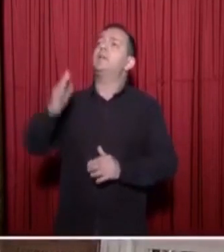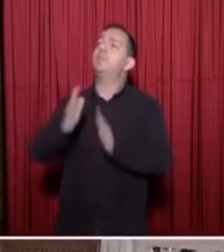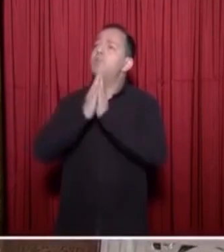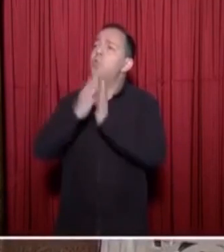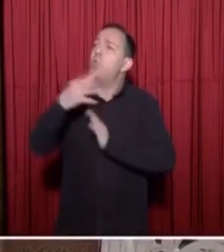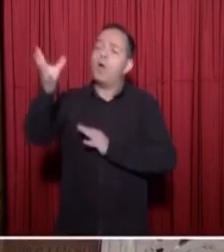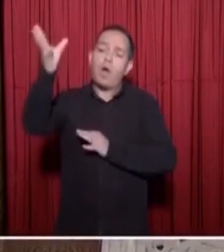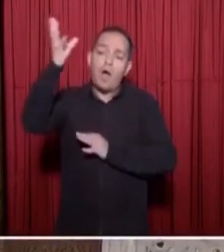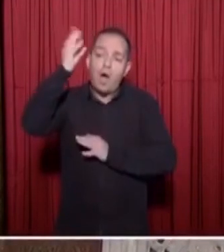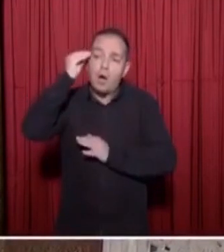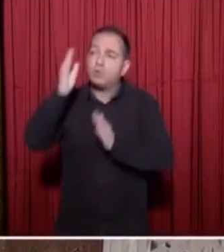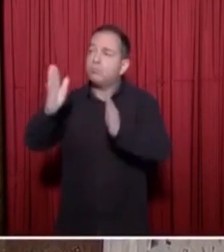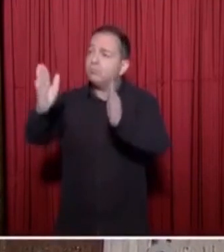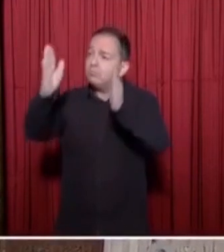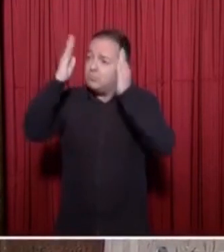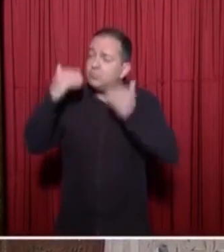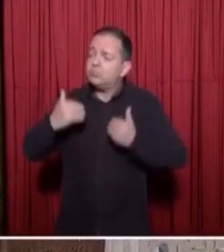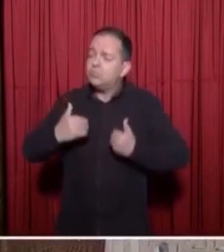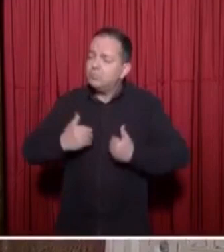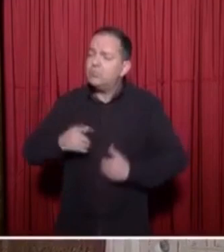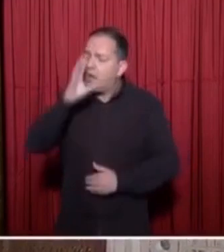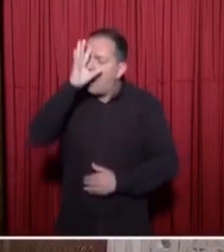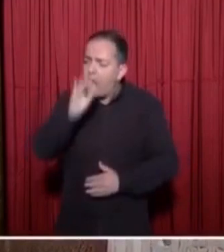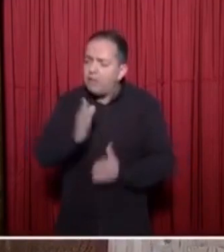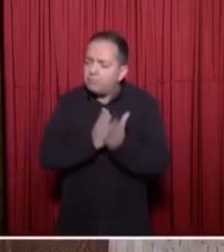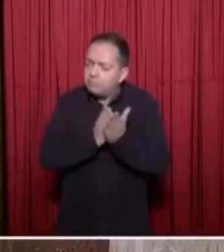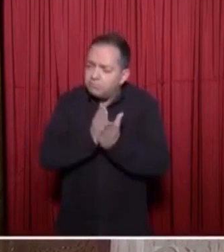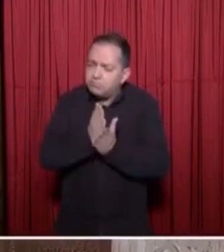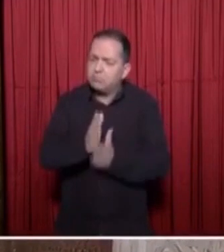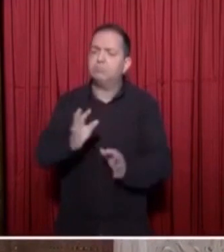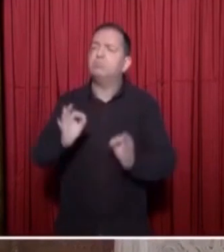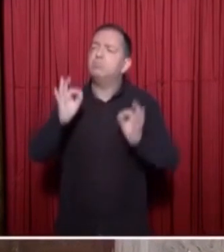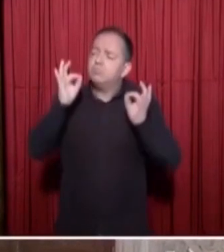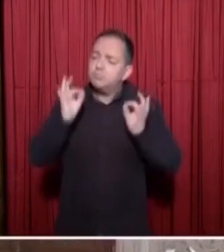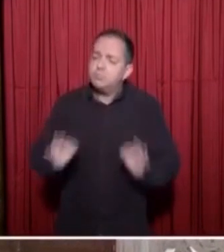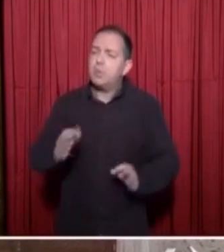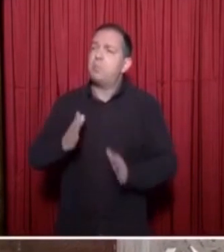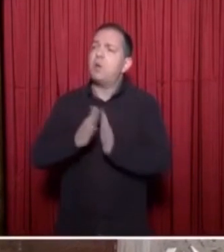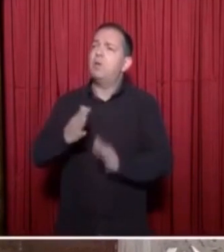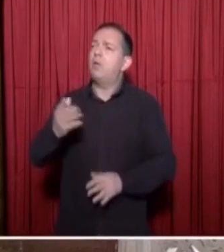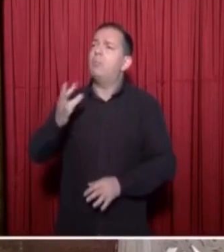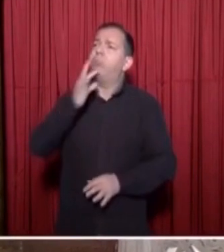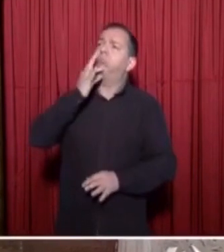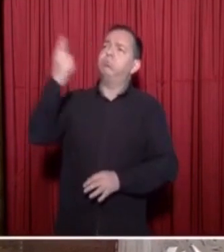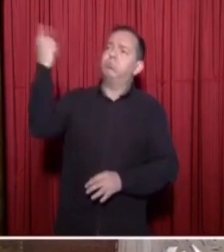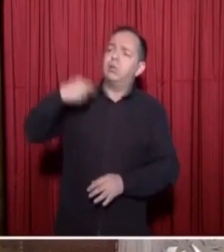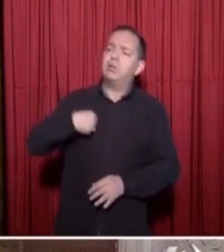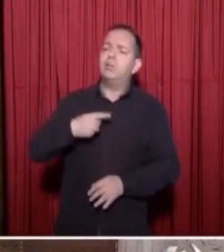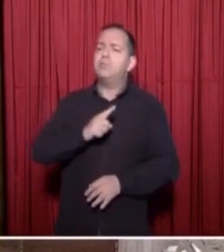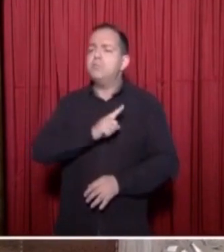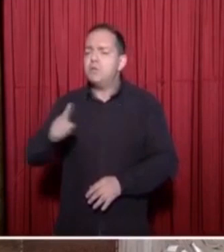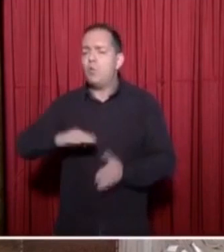της προσευχής μου, ενώτησε τη δέησήν μου εν τη αληθεία σου, εις άκουσον μου τη δικαιοσύνη σου. Και μη εισέλθεις εις κρίσιν μετά του δούλου